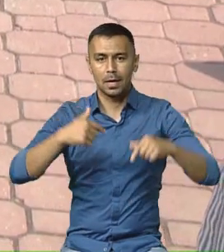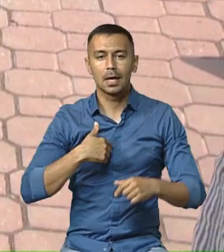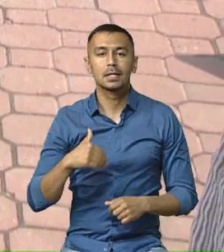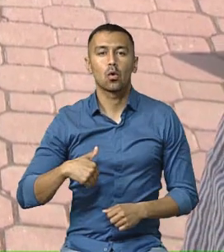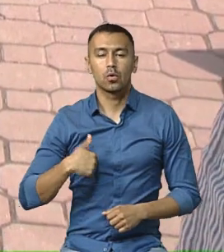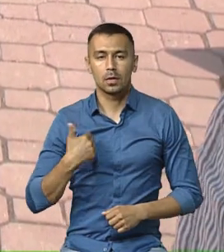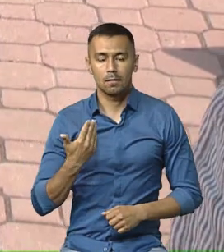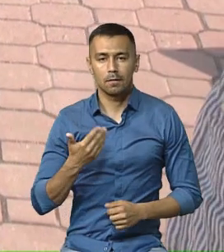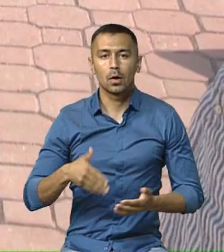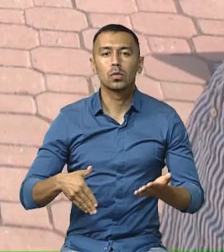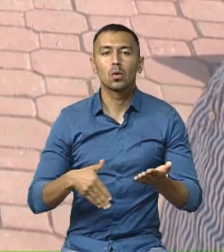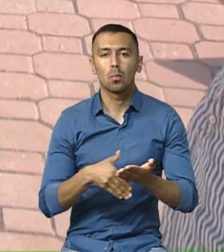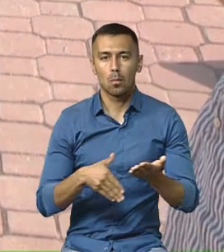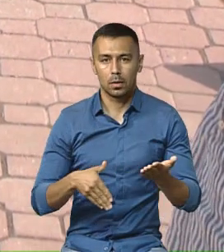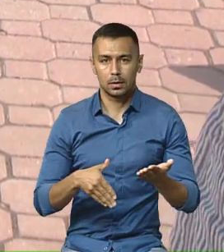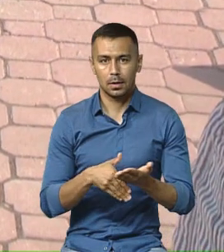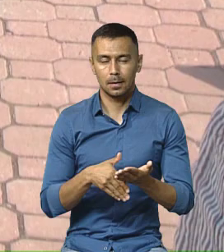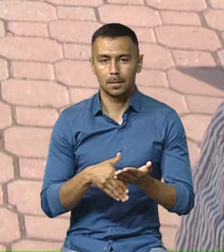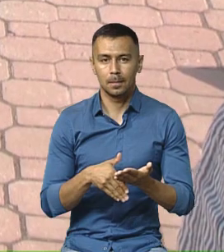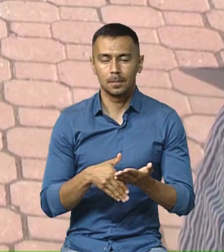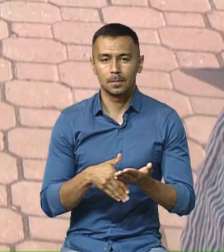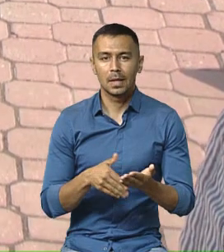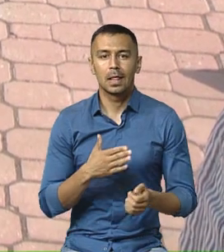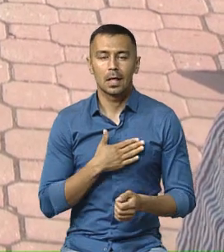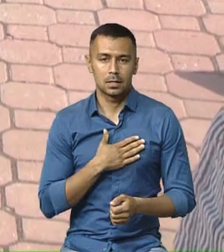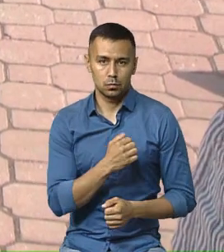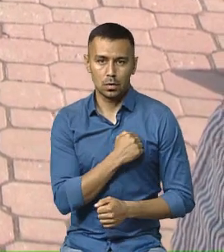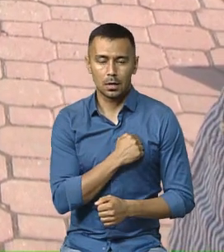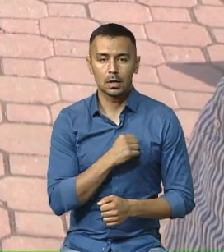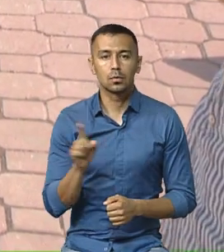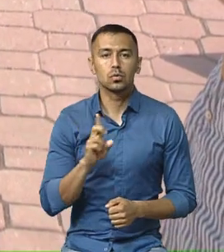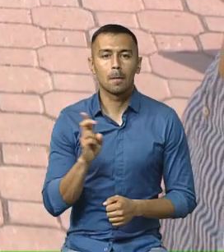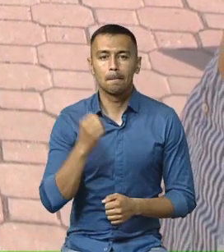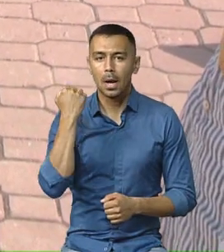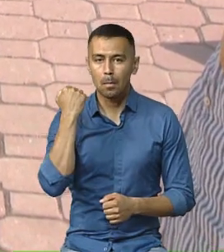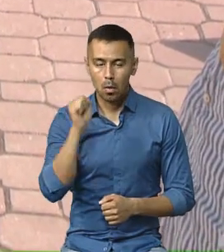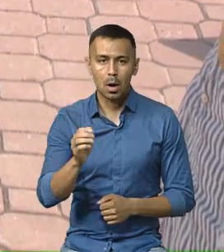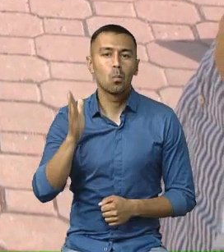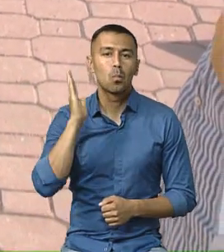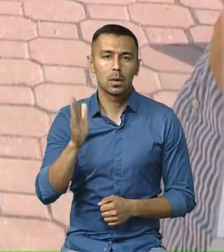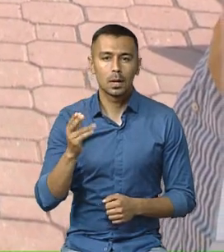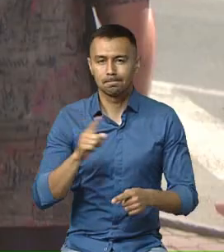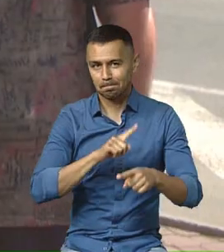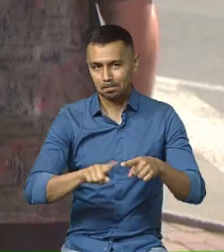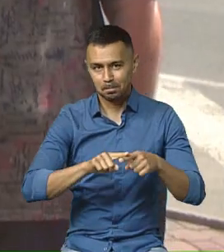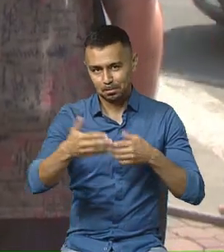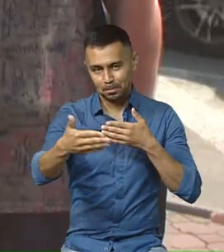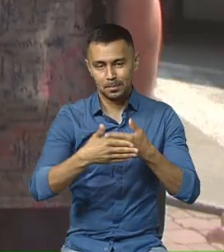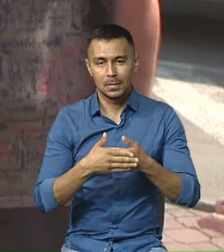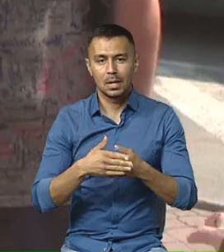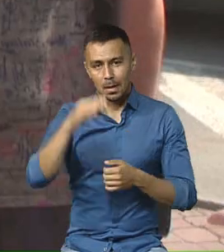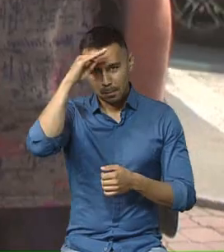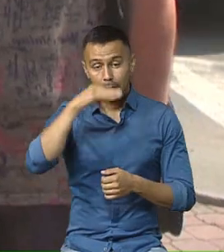захотів допомогти нашим солдатам, щоб перемога була швидше. Батько